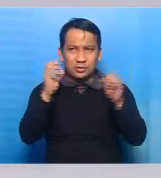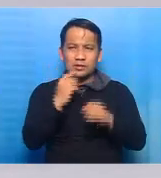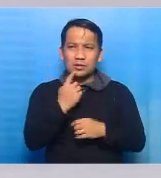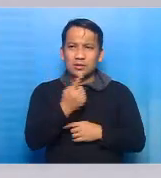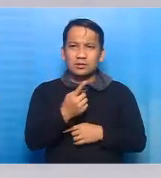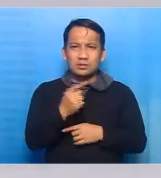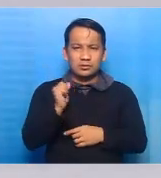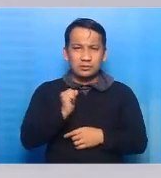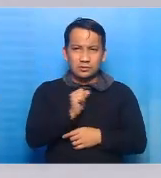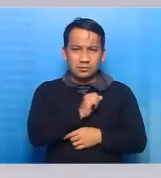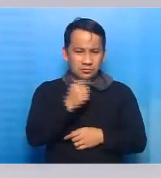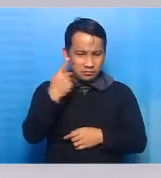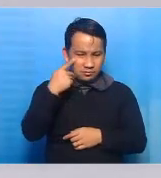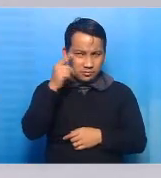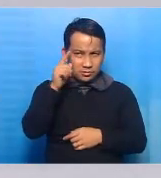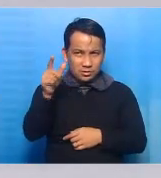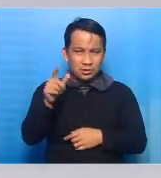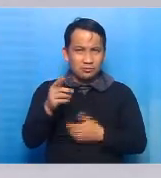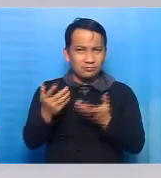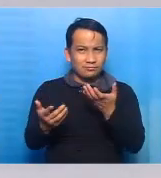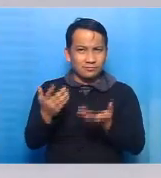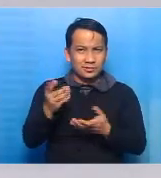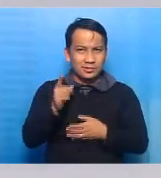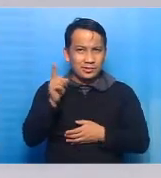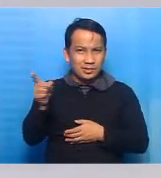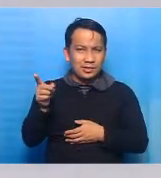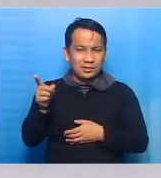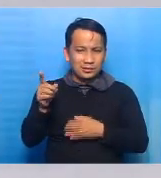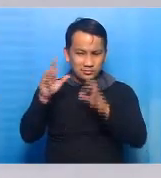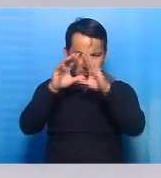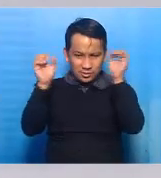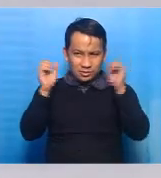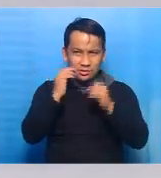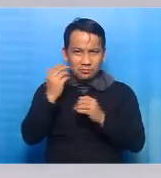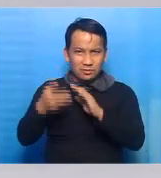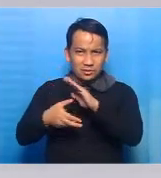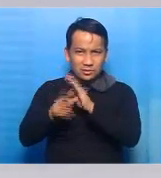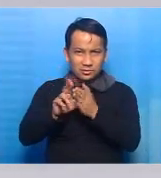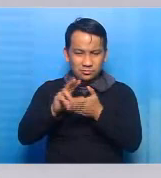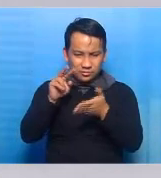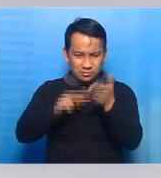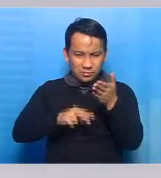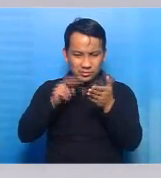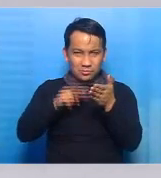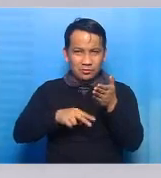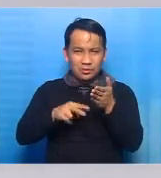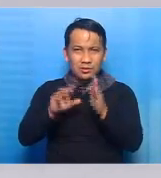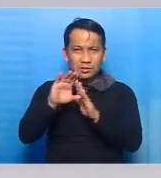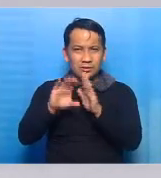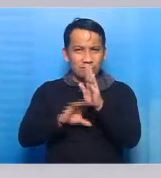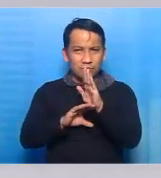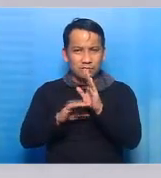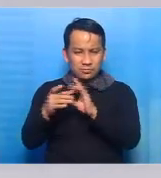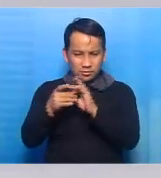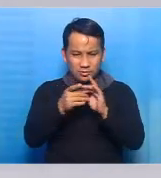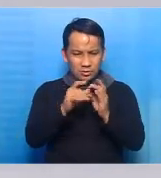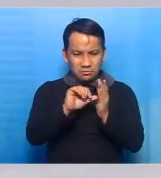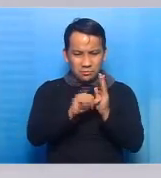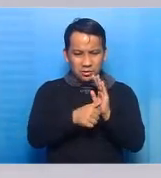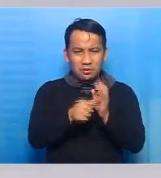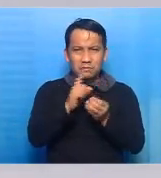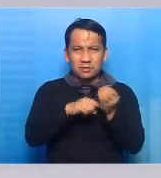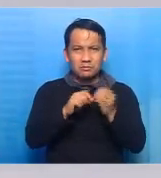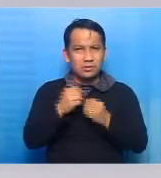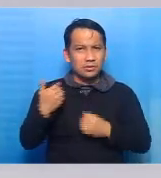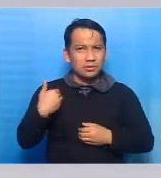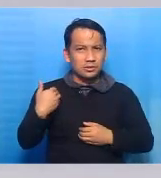Sabi ni Senador Ping Lacson, mukhang si Pangulong Duterte ang kailangan mag-review ng konstitusyon dahil malinaw na nakasaad dito na